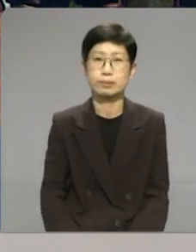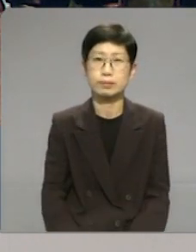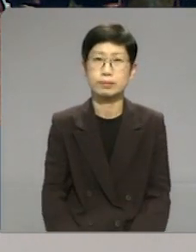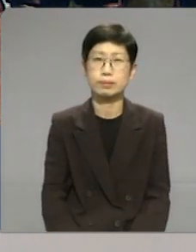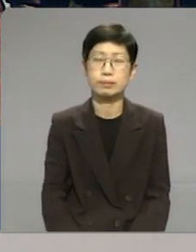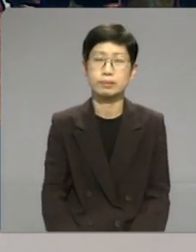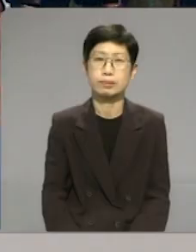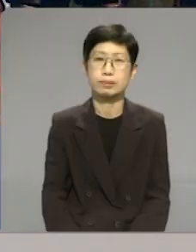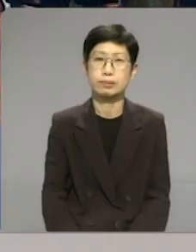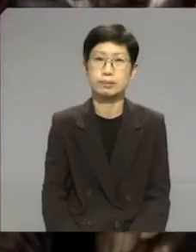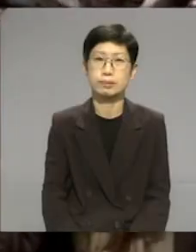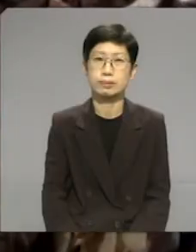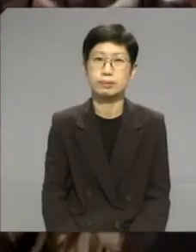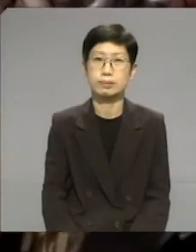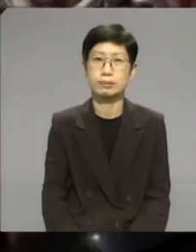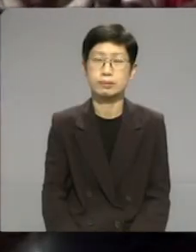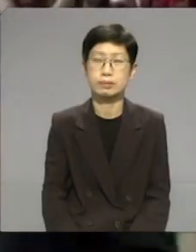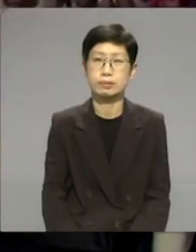월드리포터입니다.